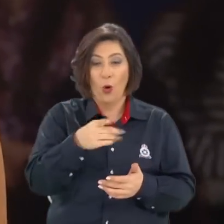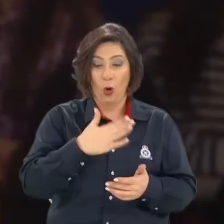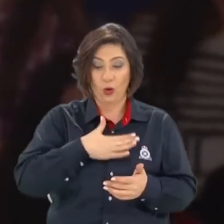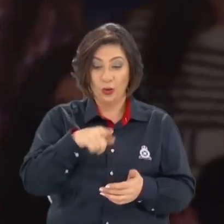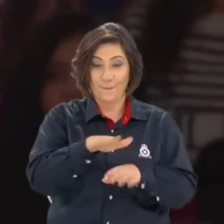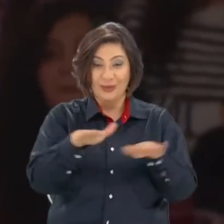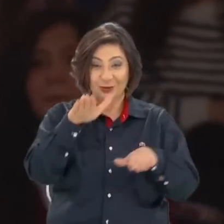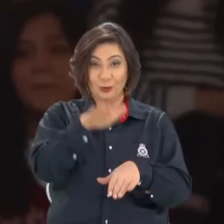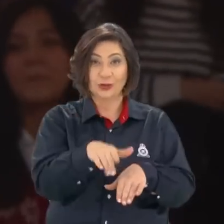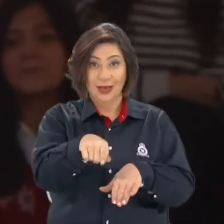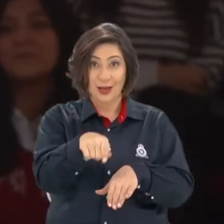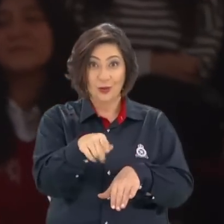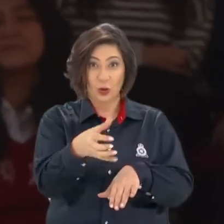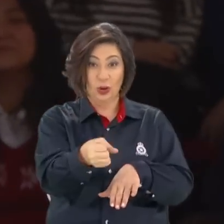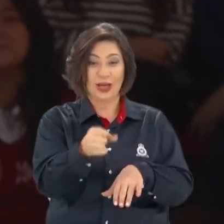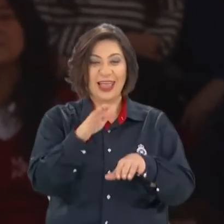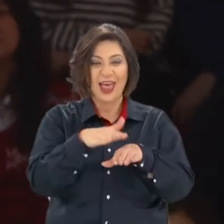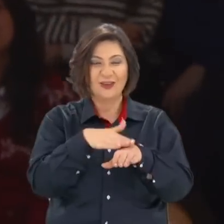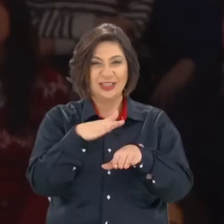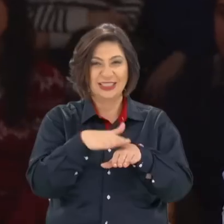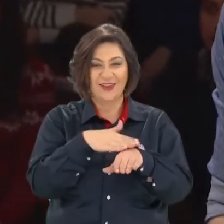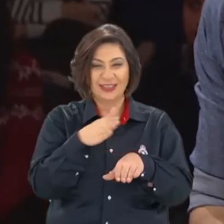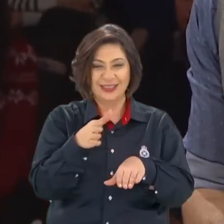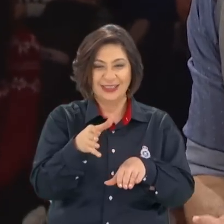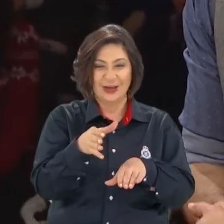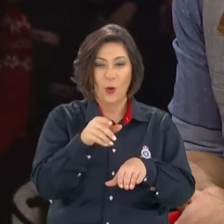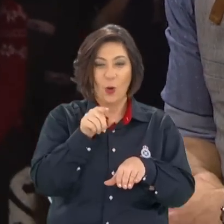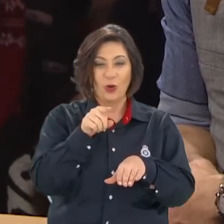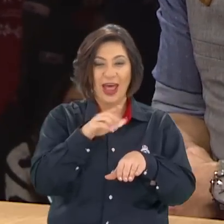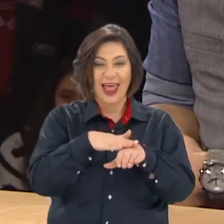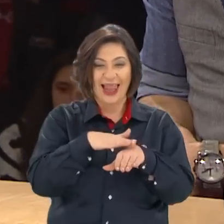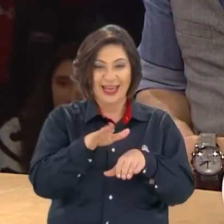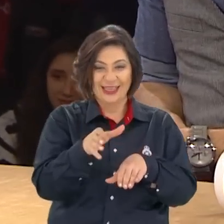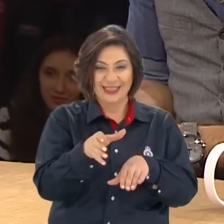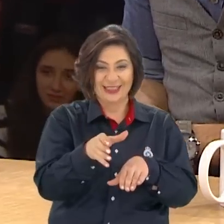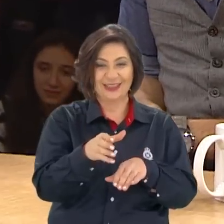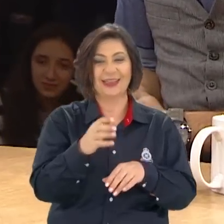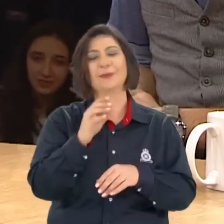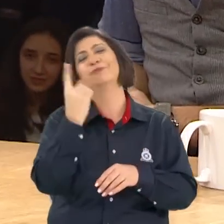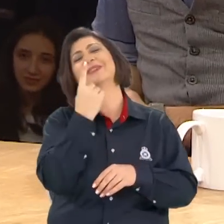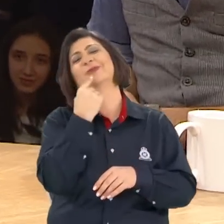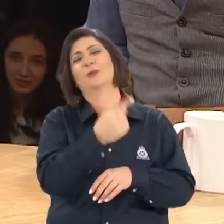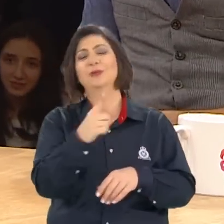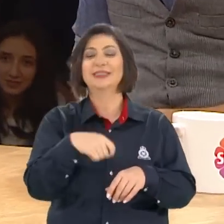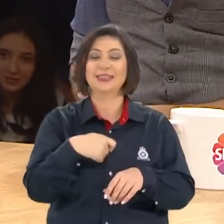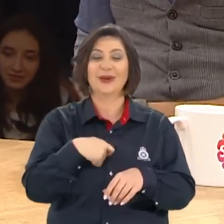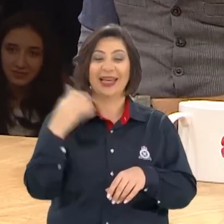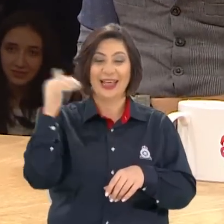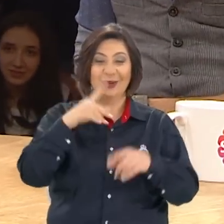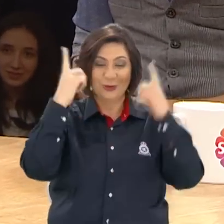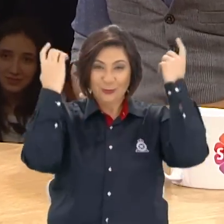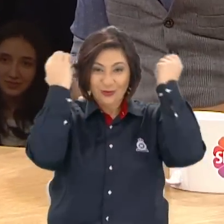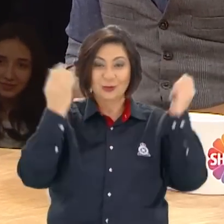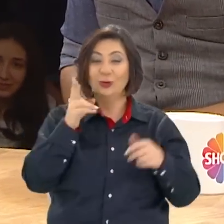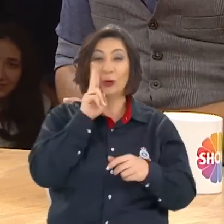an, masanın üstünde duruyor. Şu anda önünde. Yavaş yavaş onu ona doğru yaklaş ve bul. Bir şey söyleyeceğim. Bu saçma. Geldin, gözümü